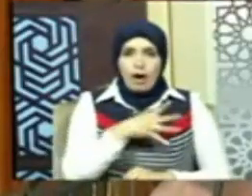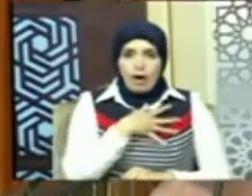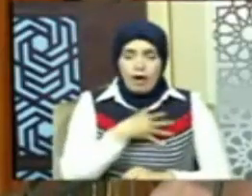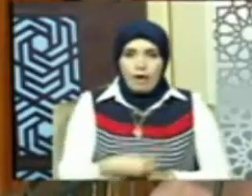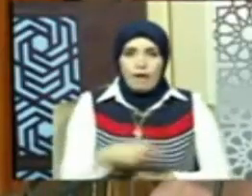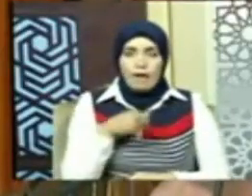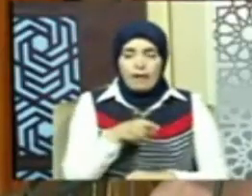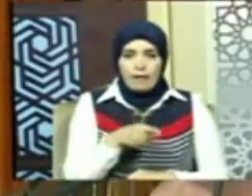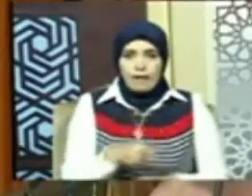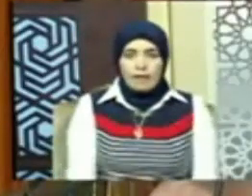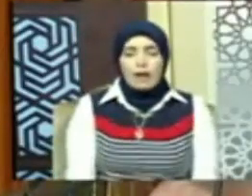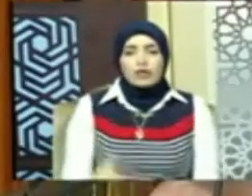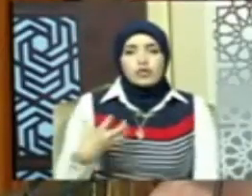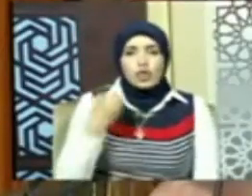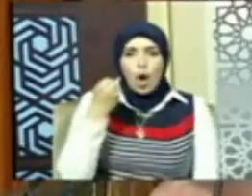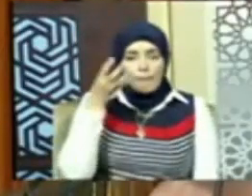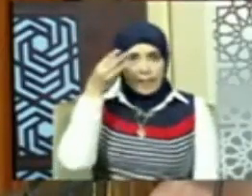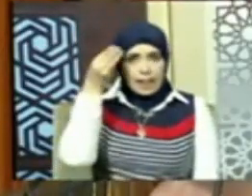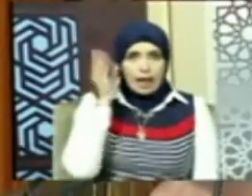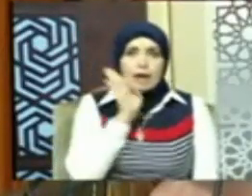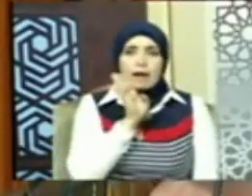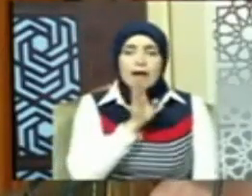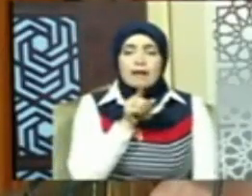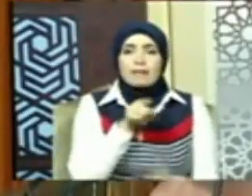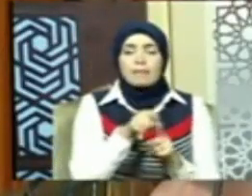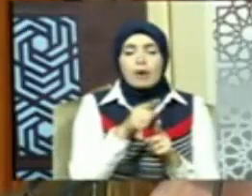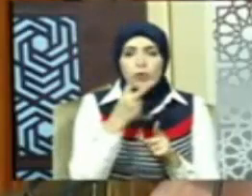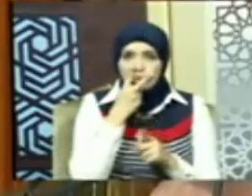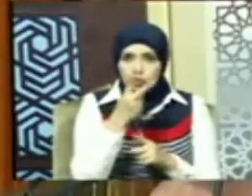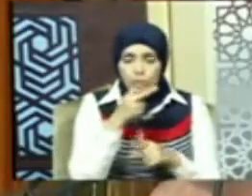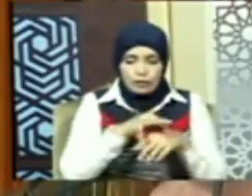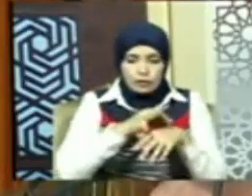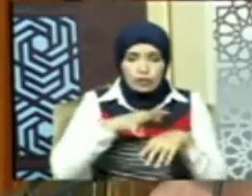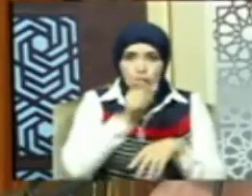فوجد عبدا من عبادنا